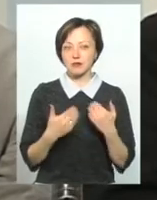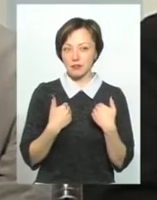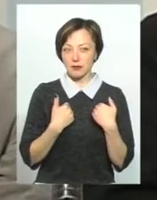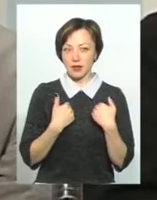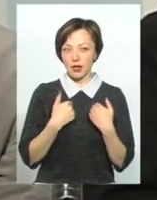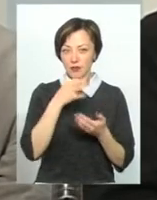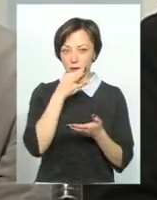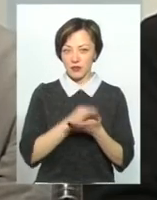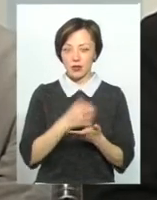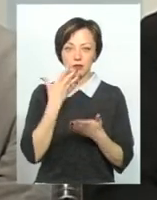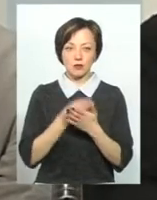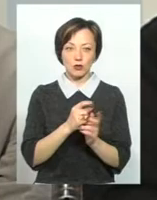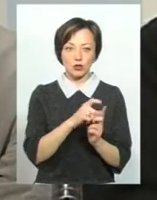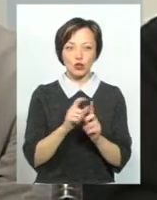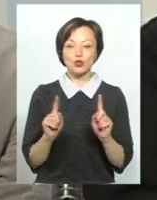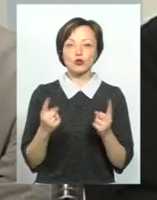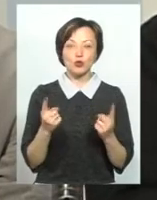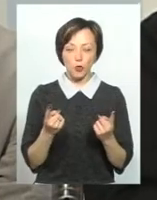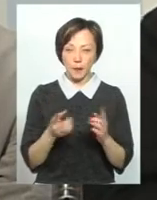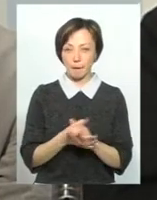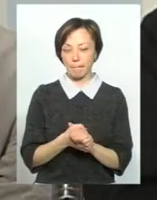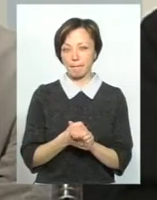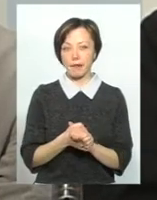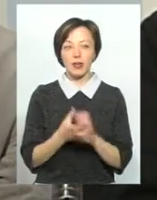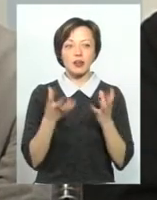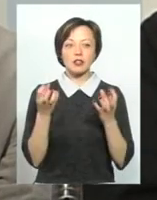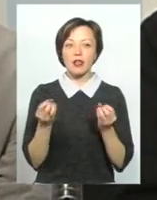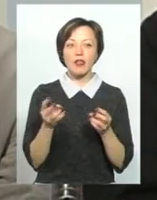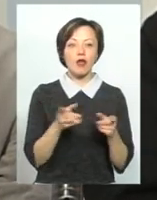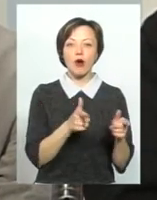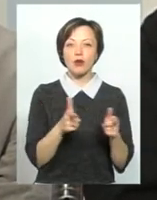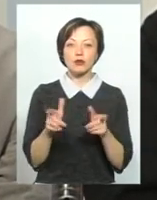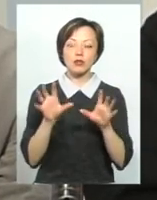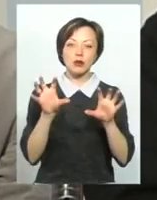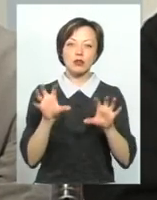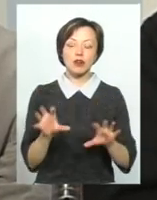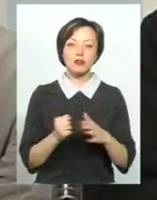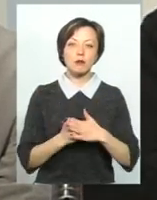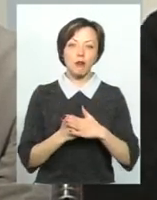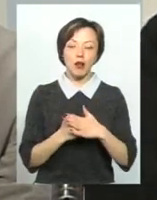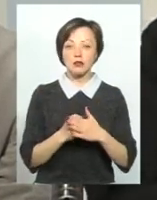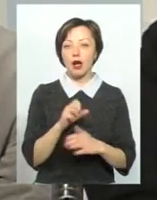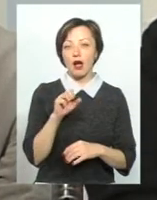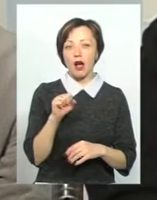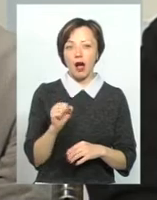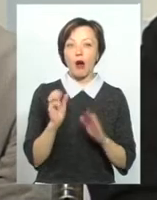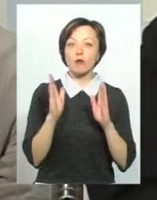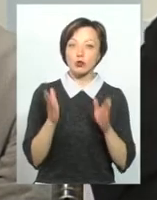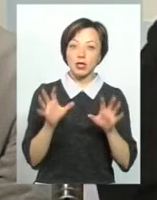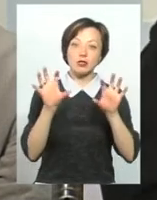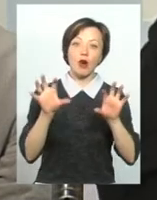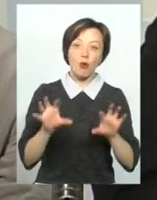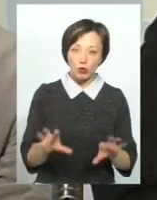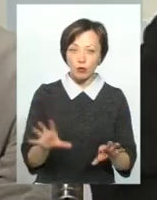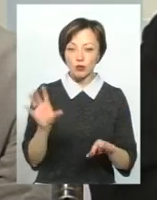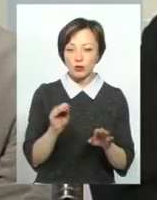слова. Підтверджую, чому ще не готова законодавчина база. Так. А буде законодавство, буде